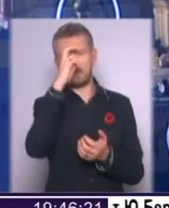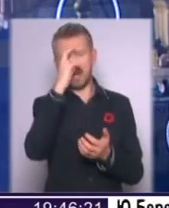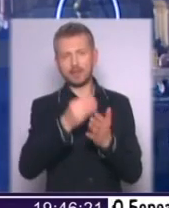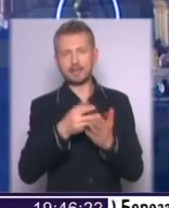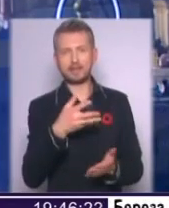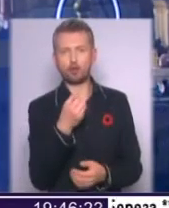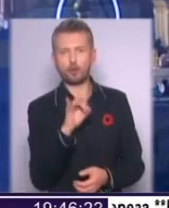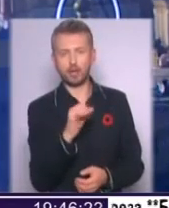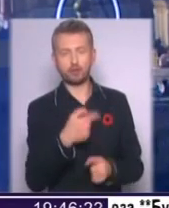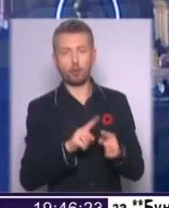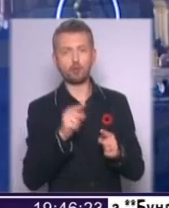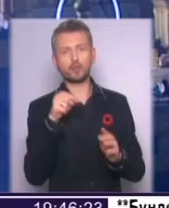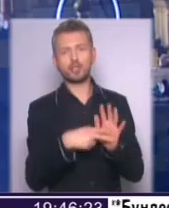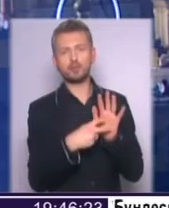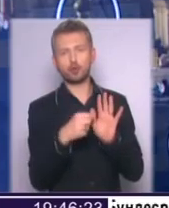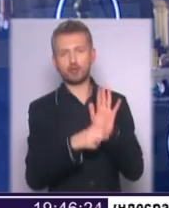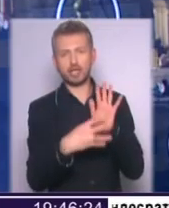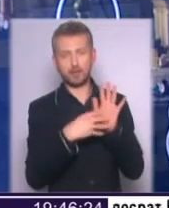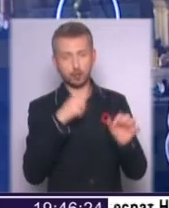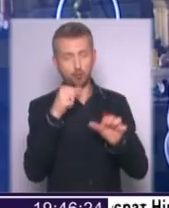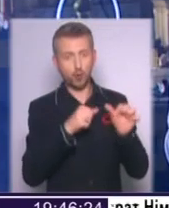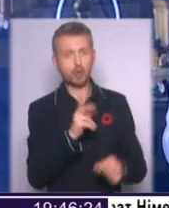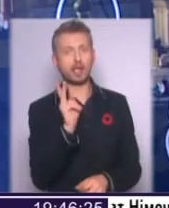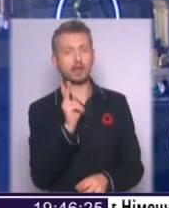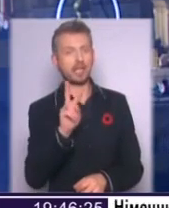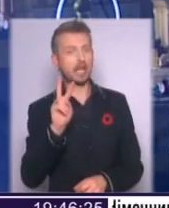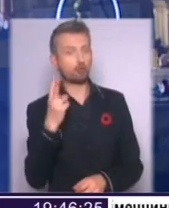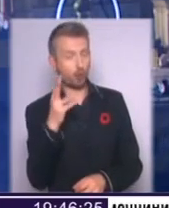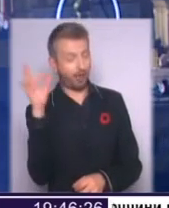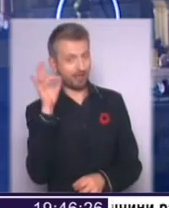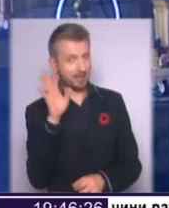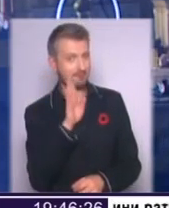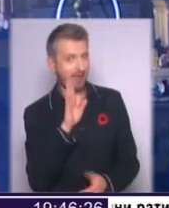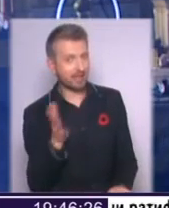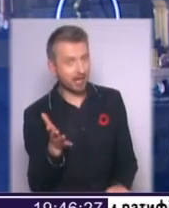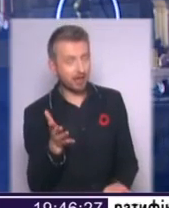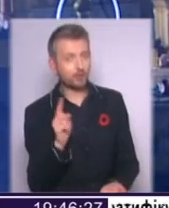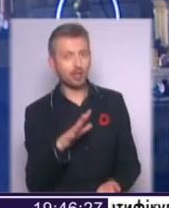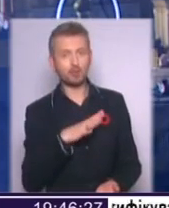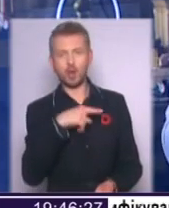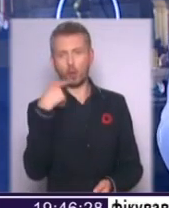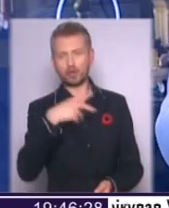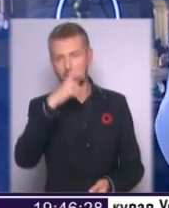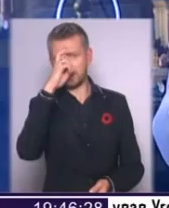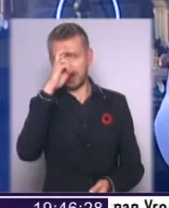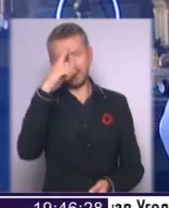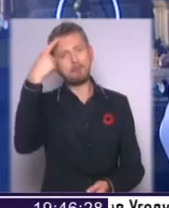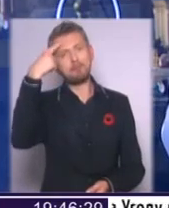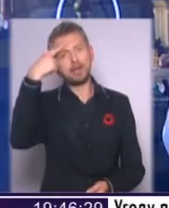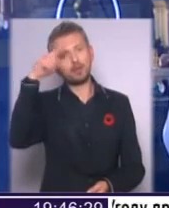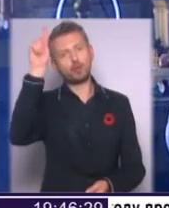тому що в 1769 році Катерина II Німкеня, яка була російською імператрицею, придумала